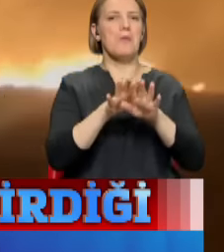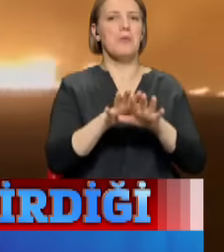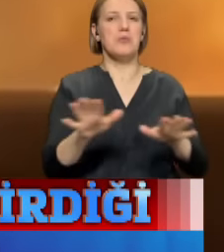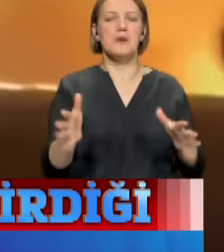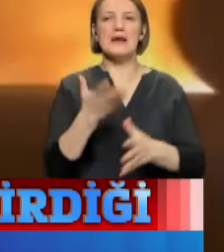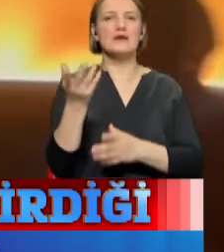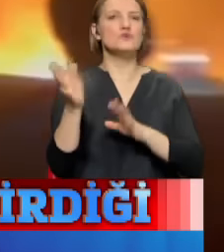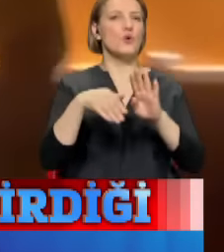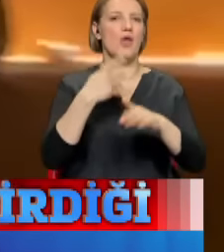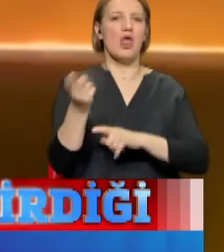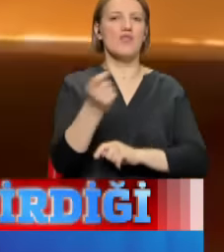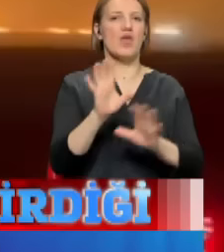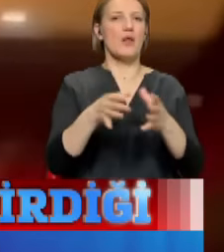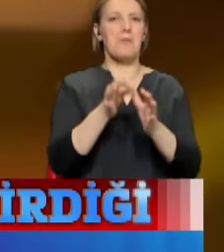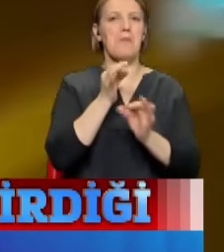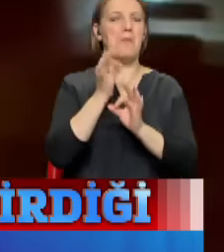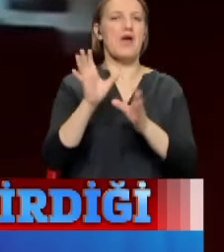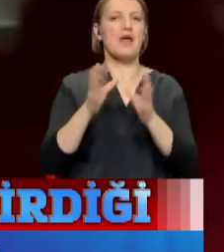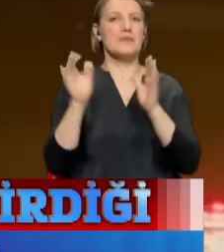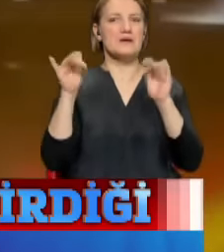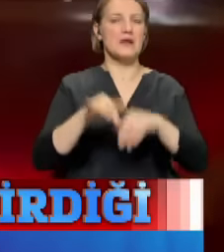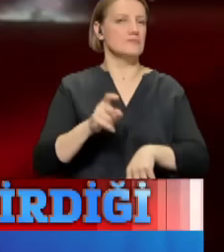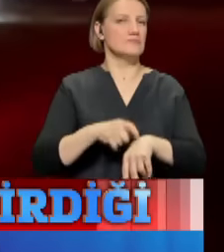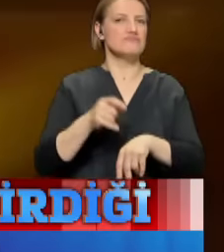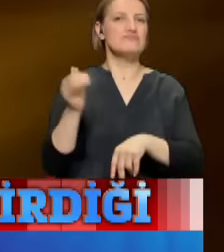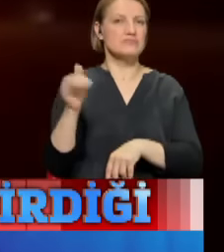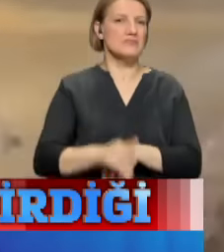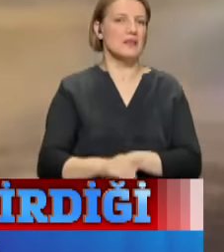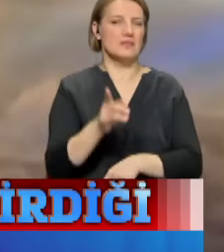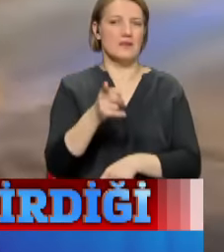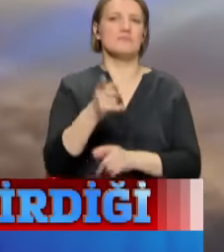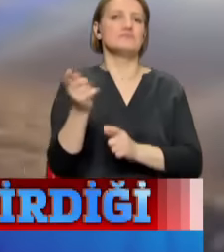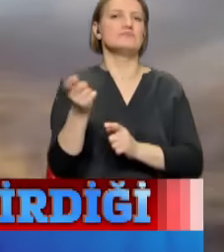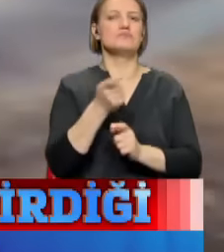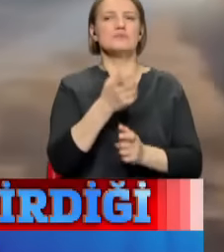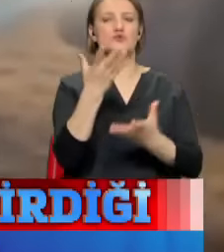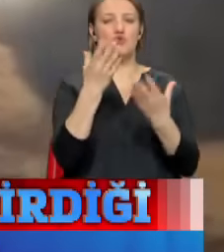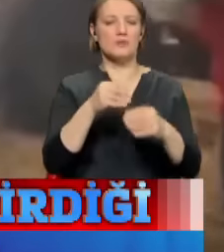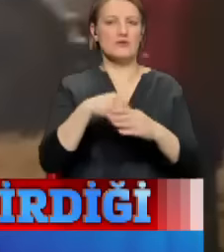hemen itfaiye ekiplerine haber verildi. Ekiplerin zamana karşı yarışı başladı.